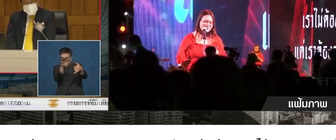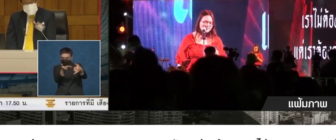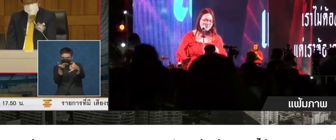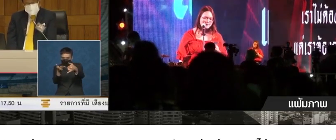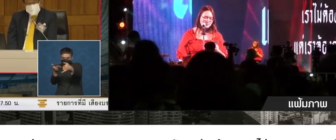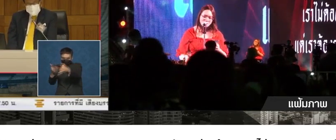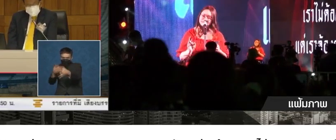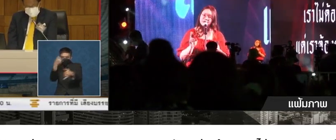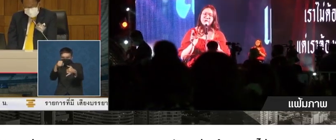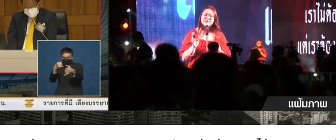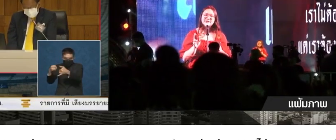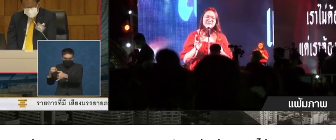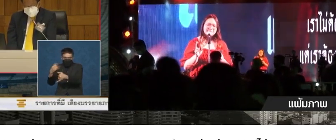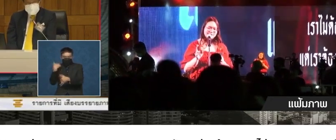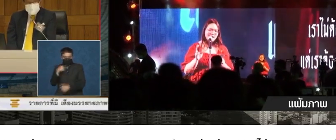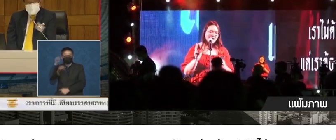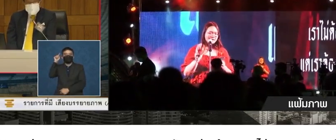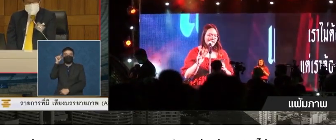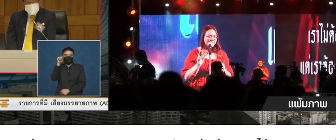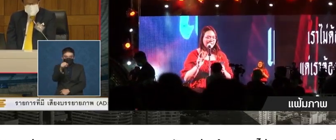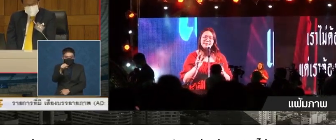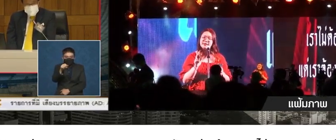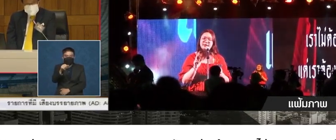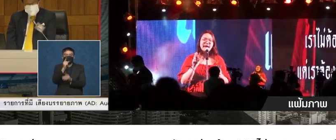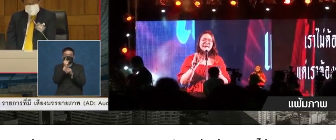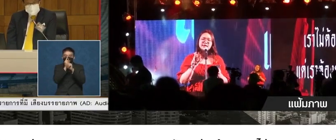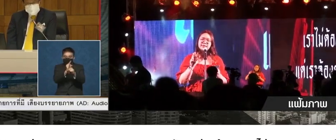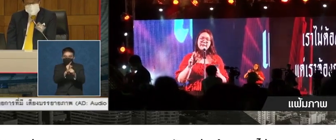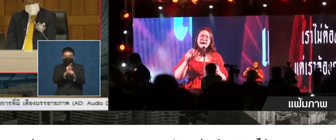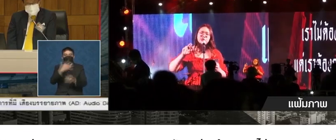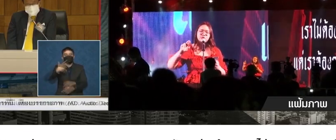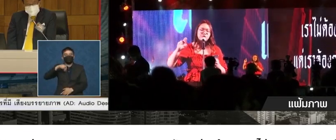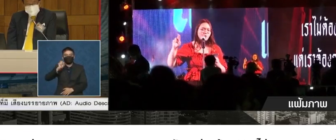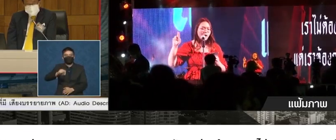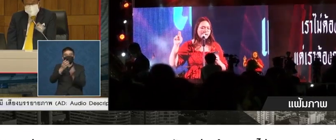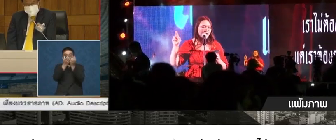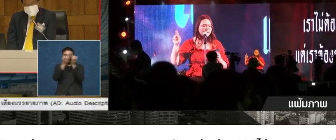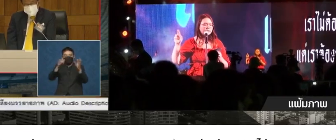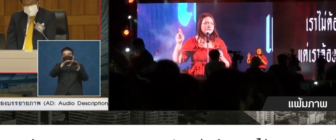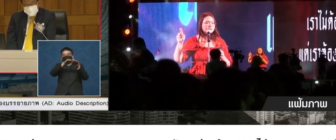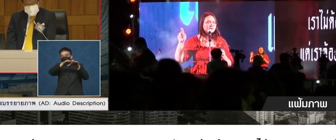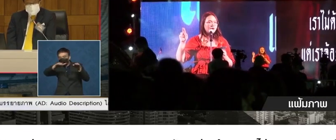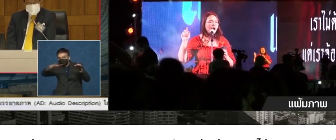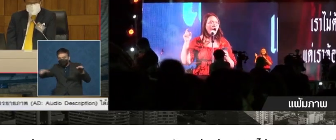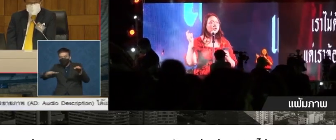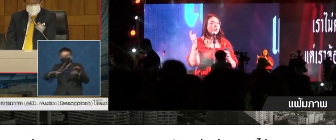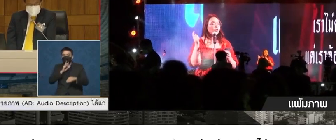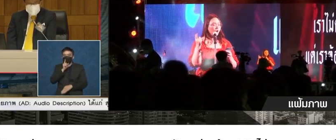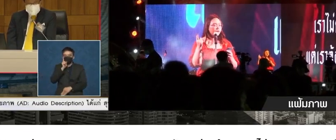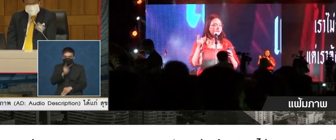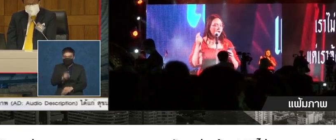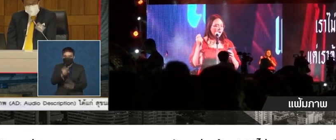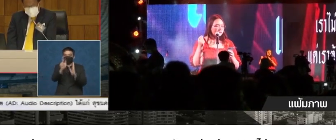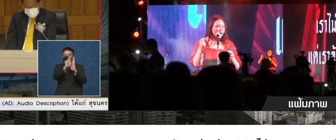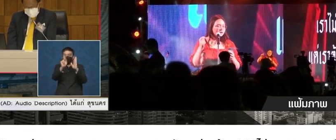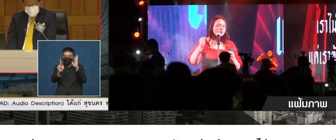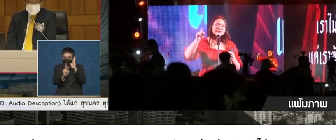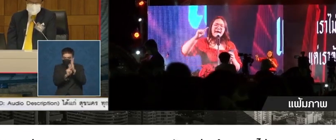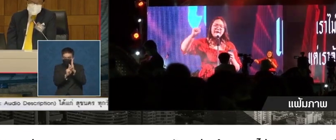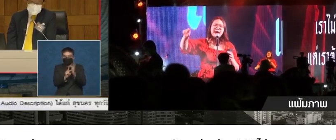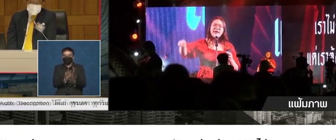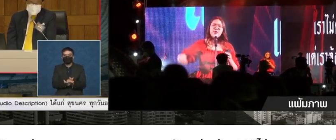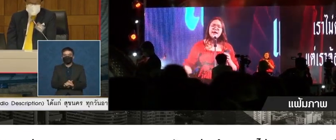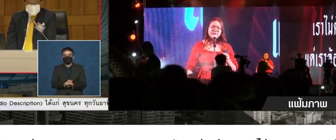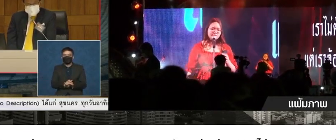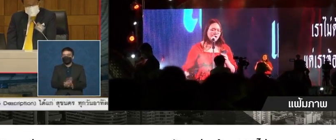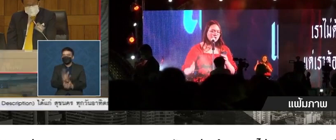ว่าเป็นการพิจารณาวิจัยบนพื้นฐานของข้อเท็จจริงและข้อกฎหมายไม่ได้เ